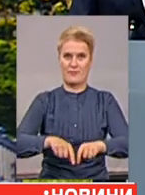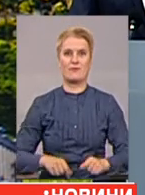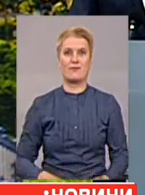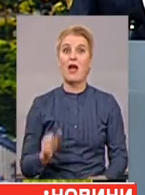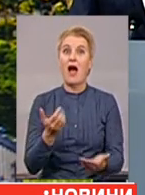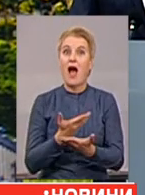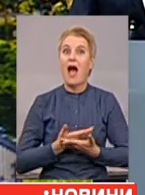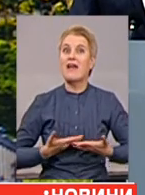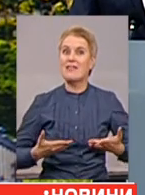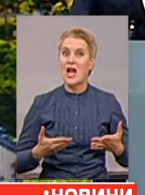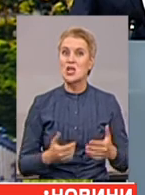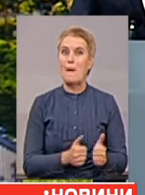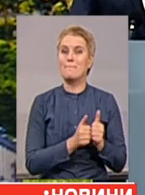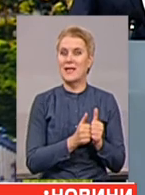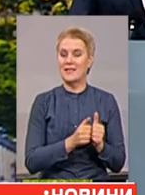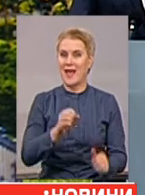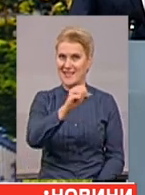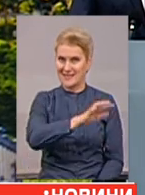А наші партнери з Європи